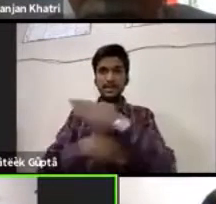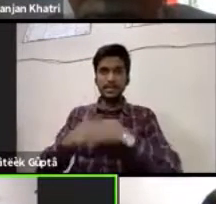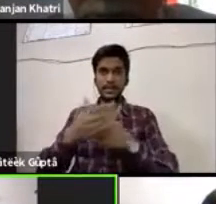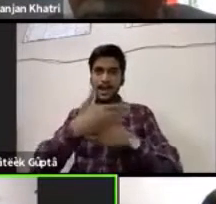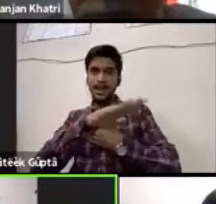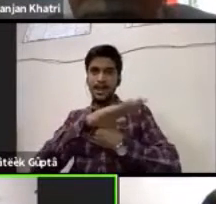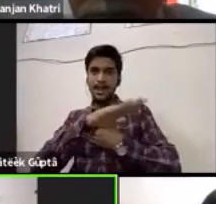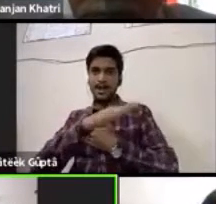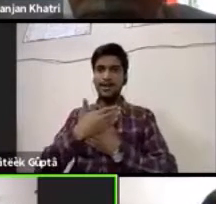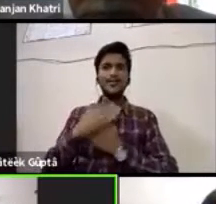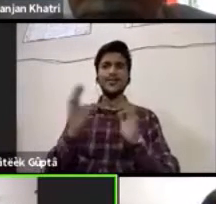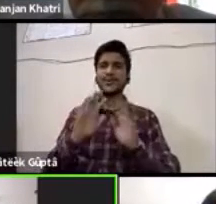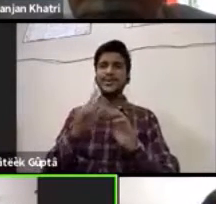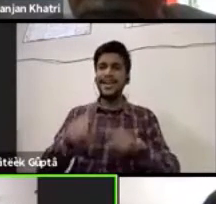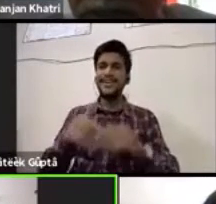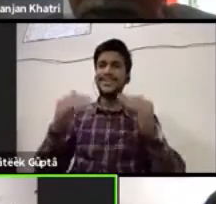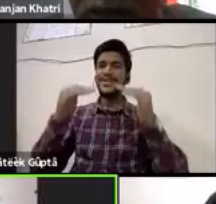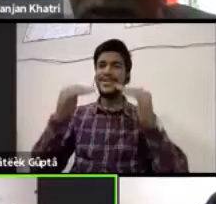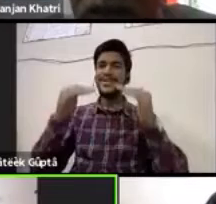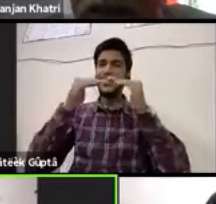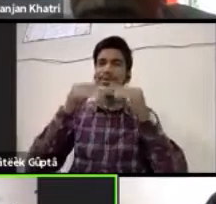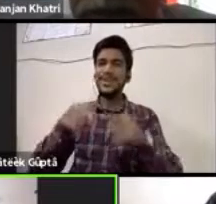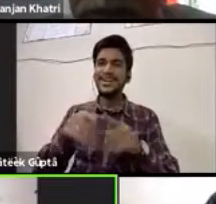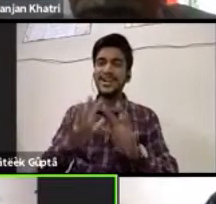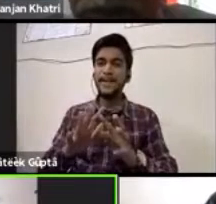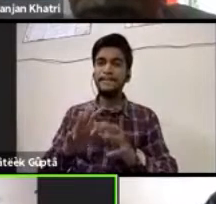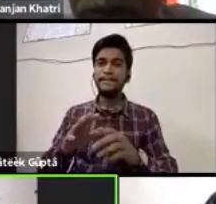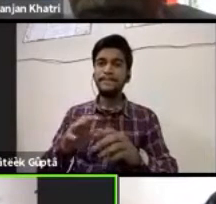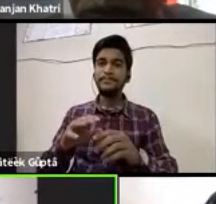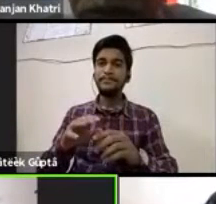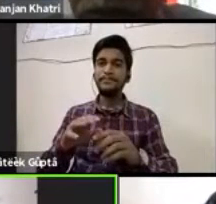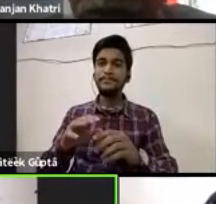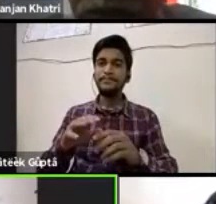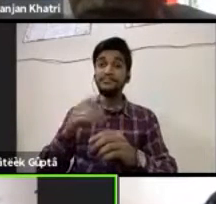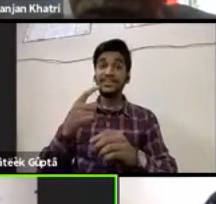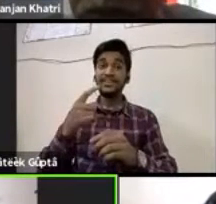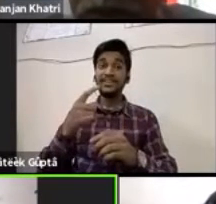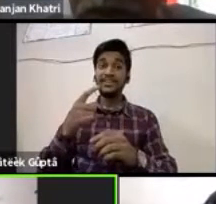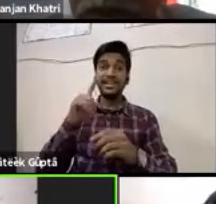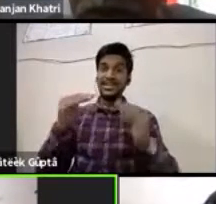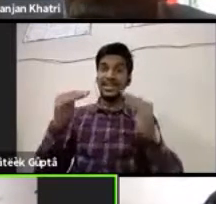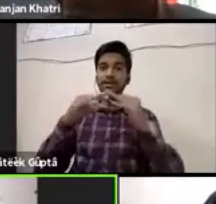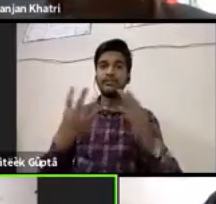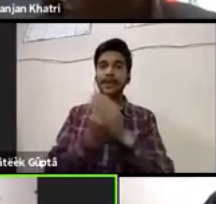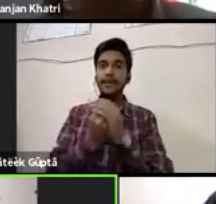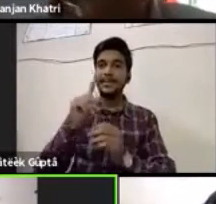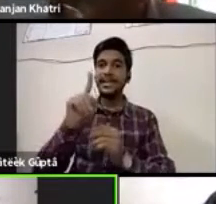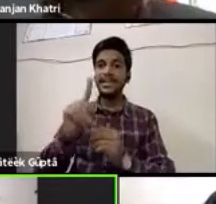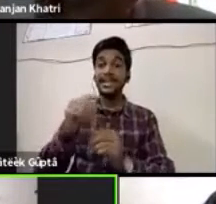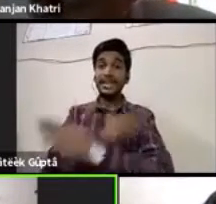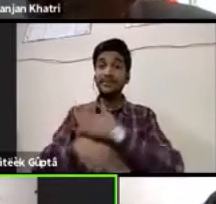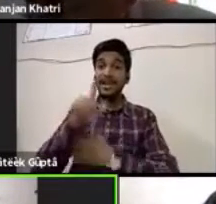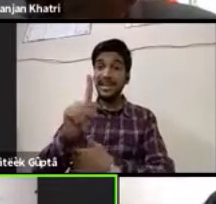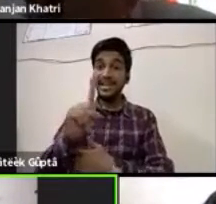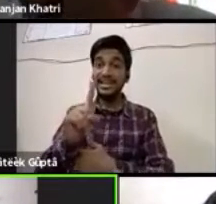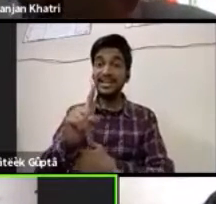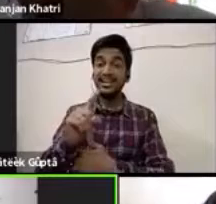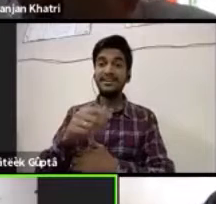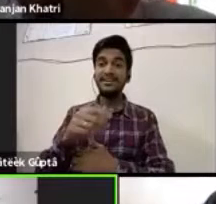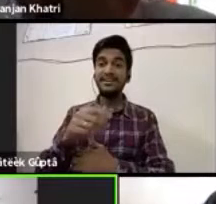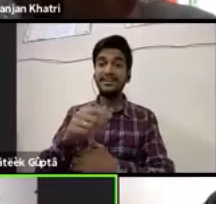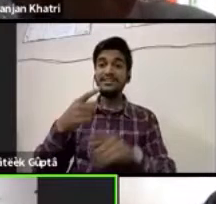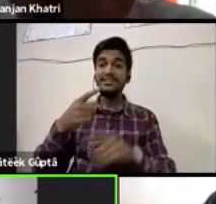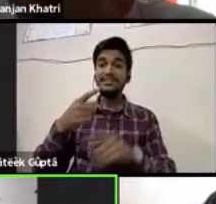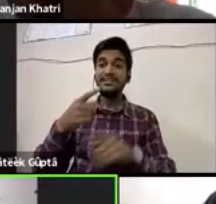अगर अकोमोडेशन मिल जाता है तो सब एक बन जाते हैं। एक दिव्यांग एक नॉर्मल नहीं होगा, सब